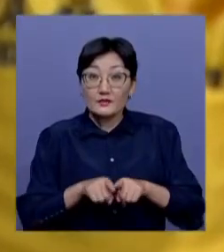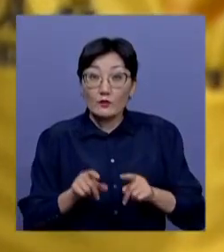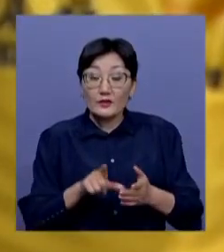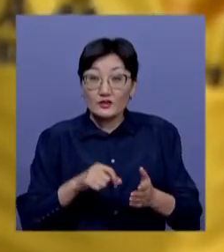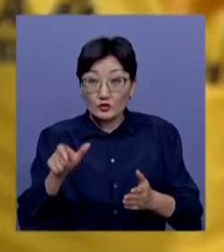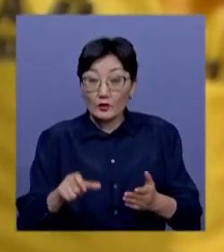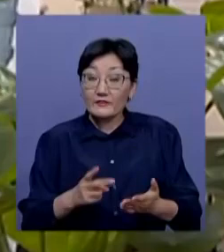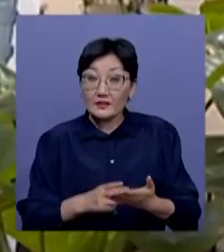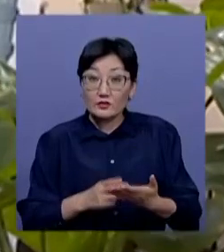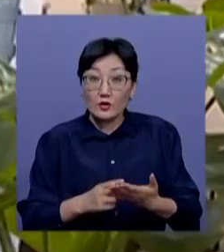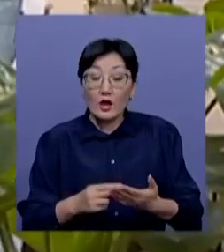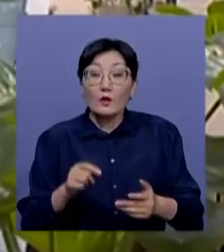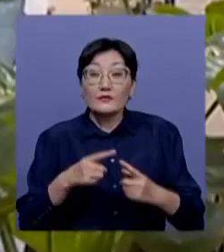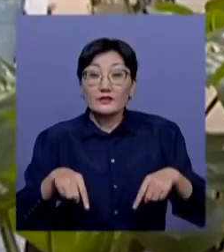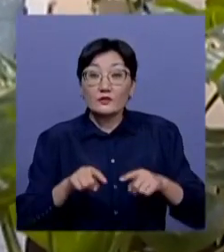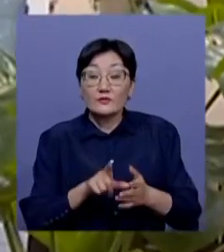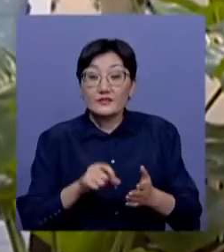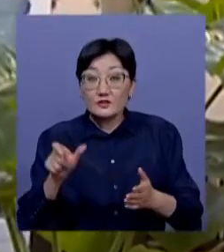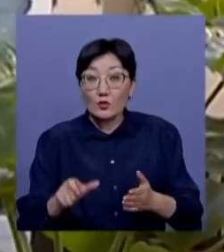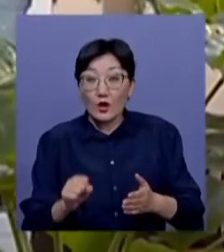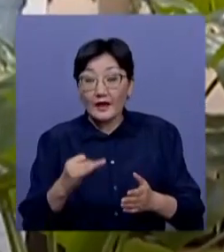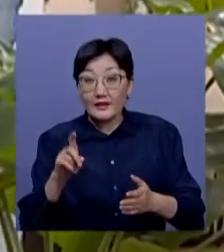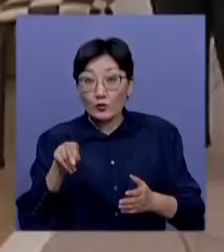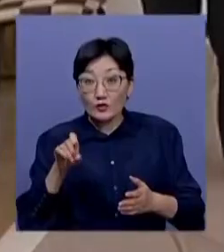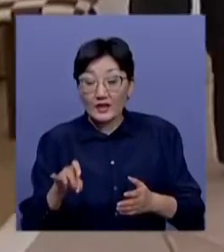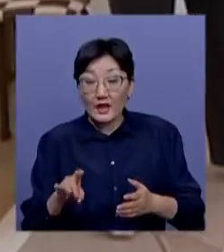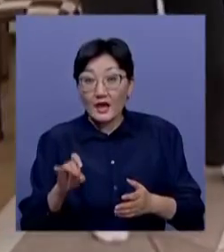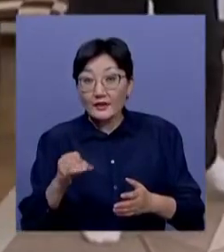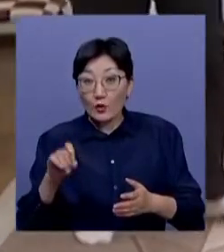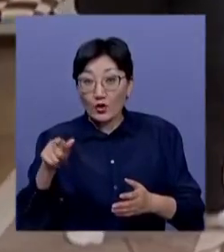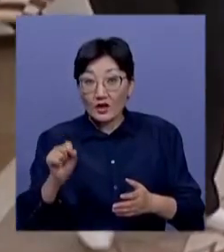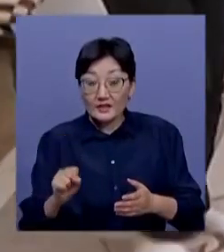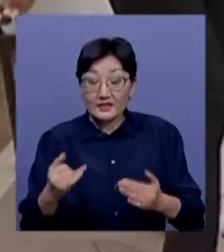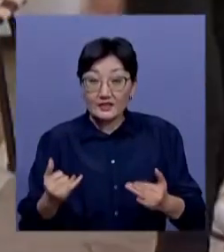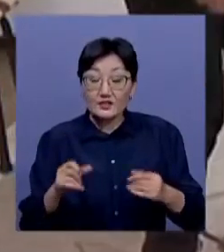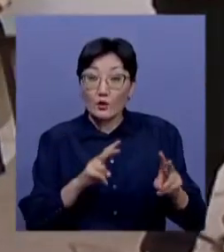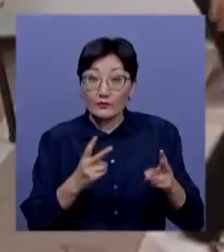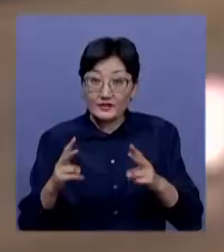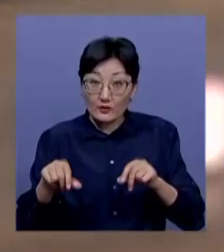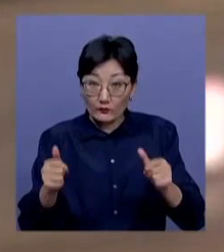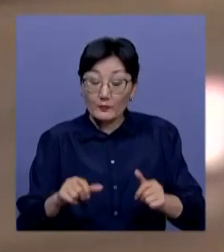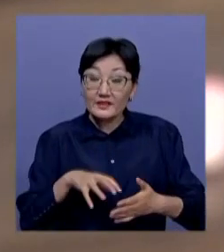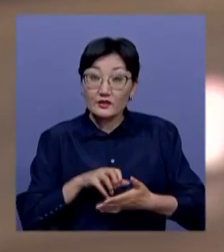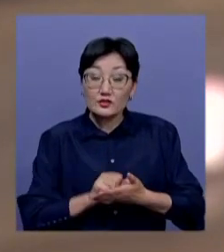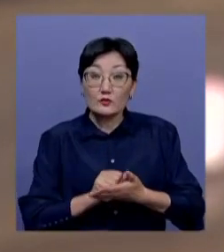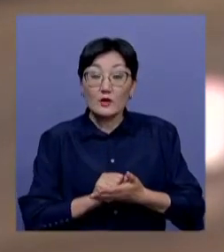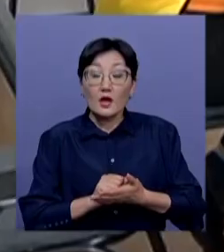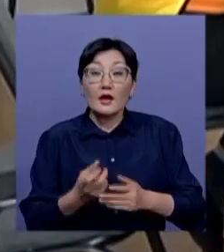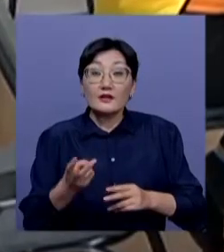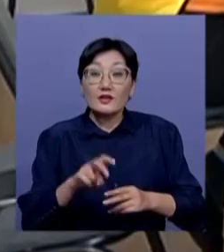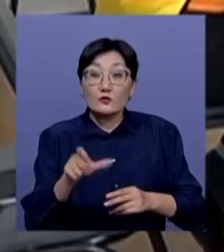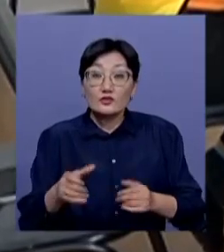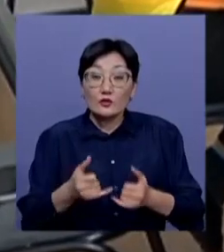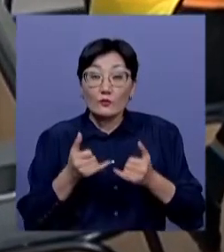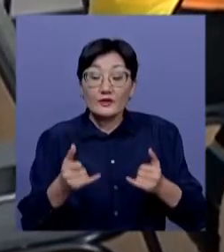қарттары дәлелдеп келеді. Орталықта зейнеткерлер ай күні йога, сондай-ақ классикалық және заманауи би түрлермен айналысады. Одан өзге келушілер